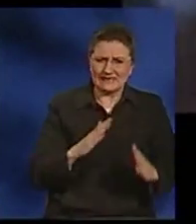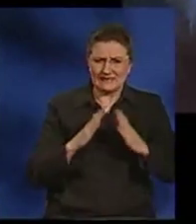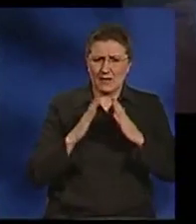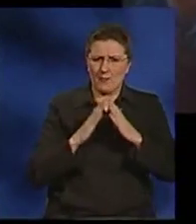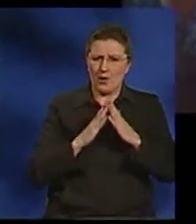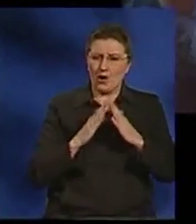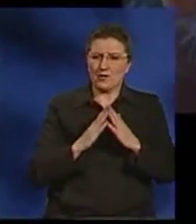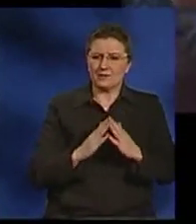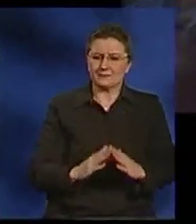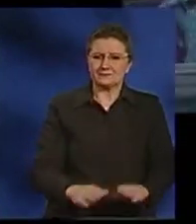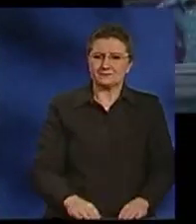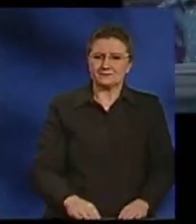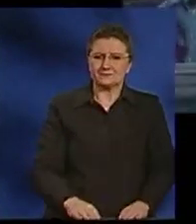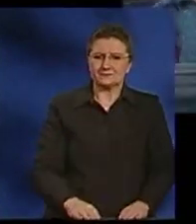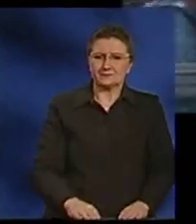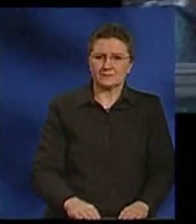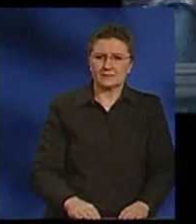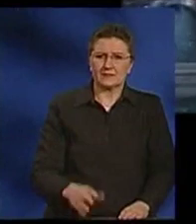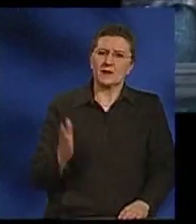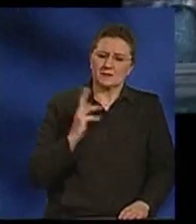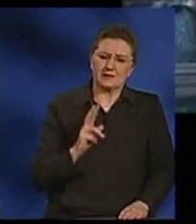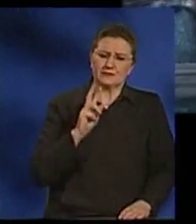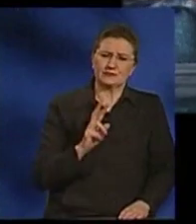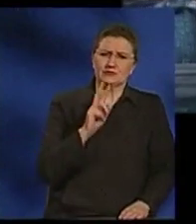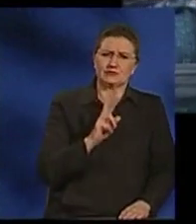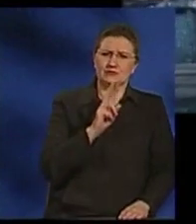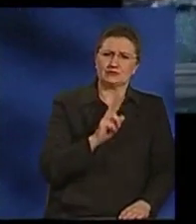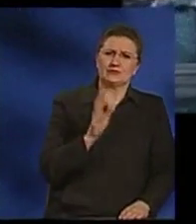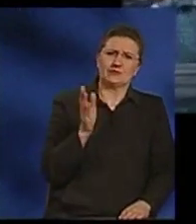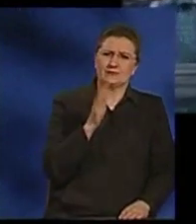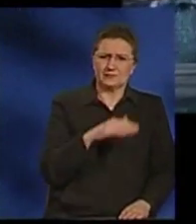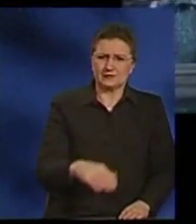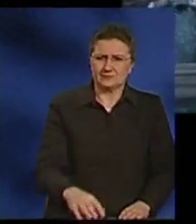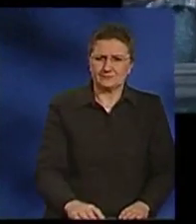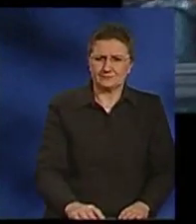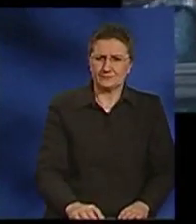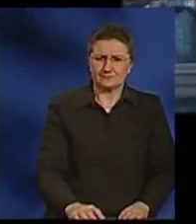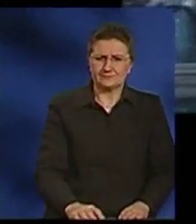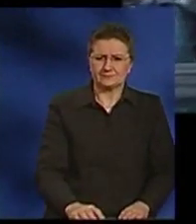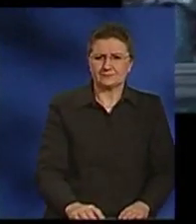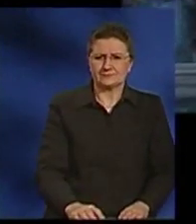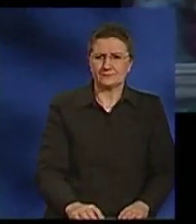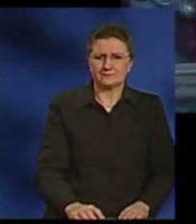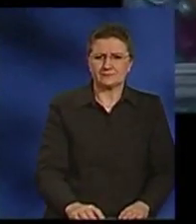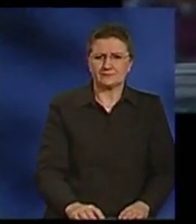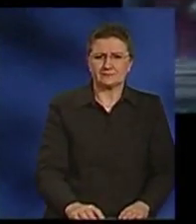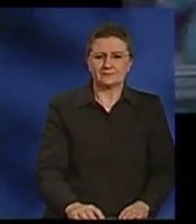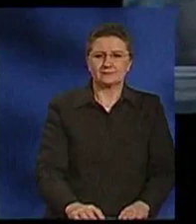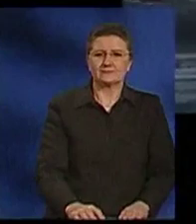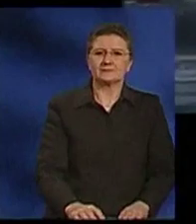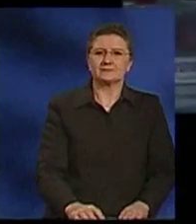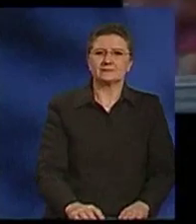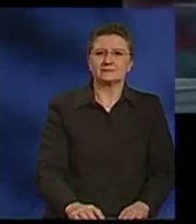Пошли, Напс, а если нам взорвать эту палатку с виноградным соком, а? Пошли, пошли,